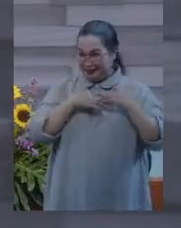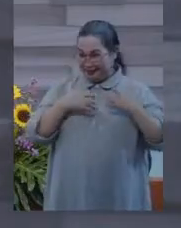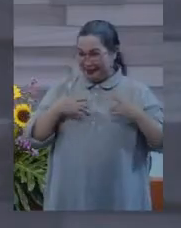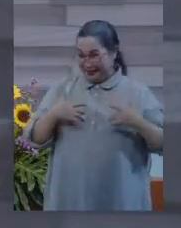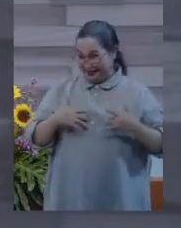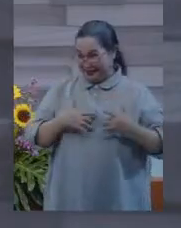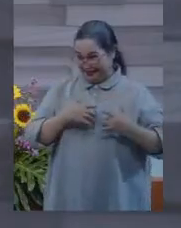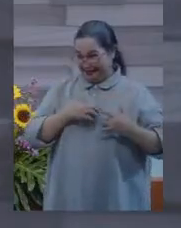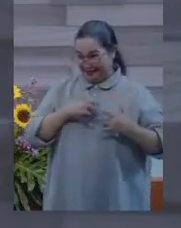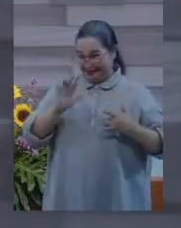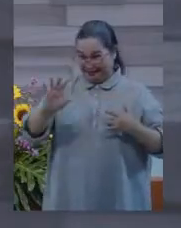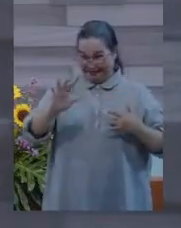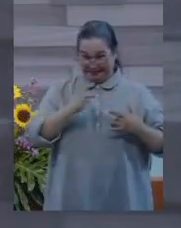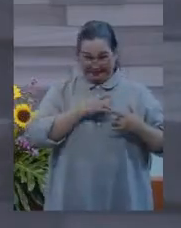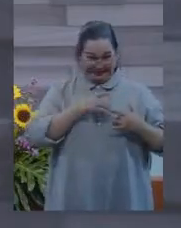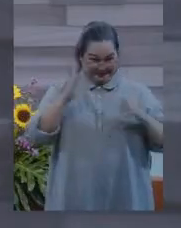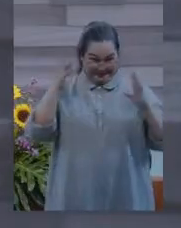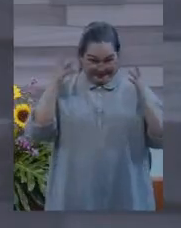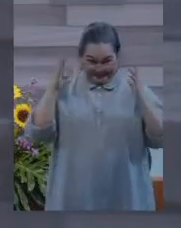kanilang puso.